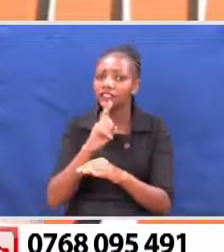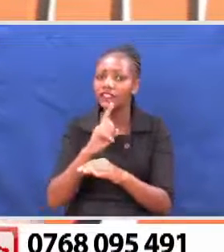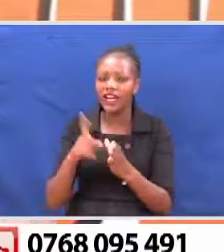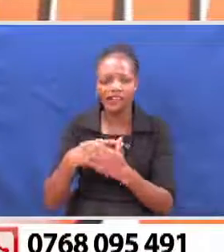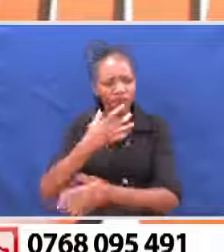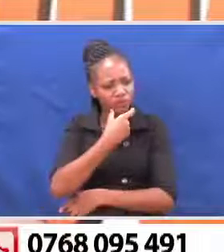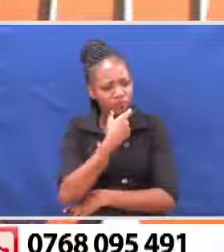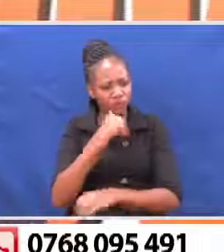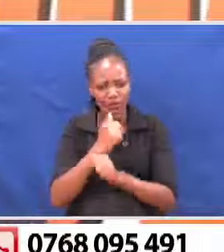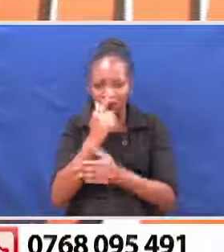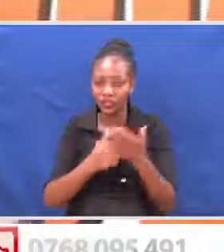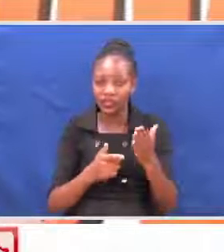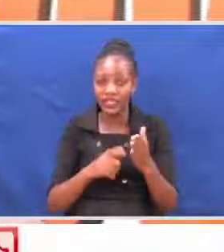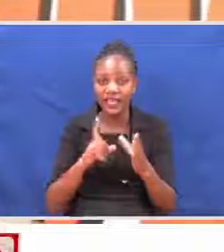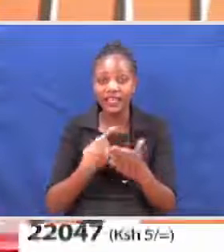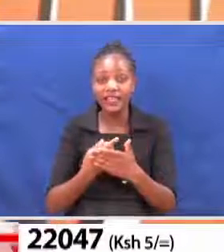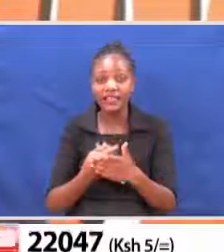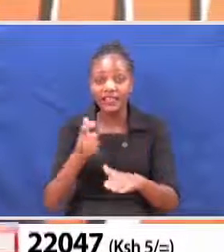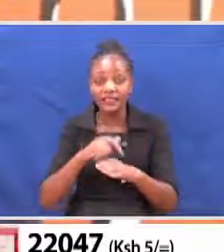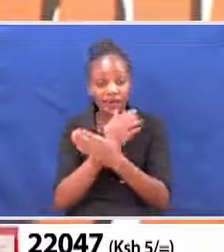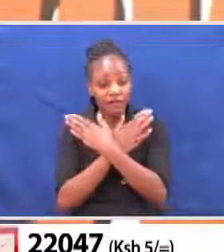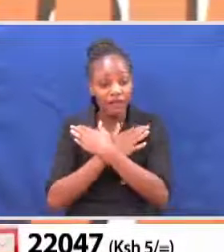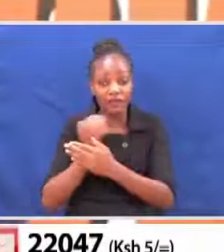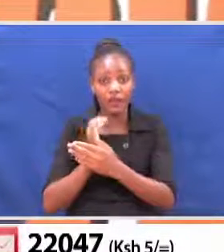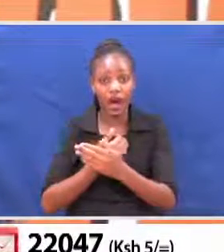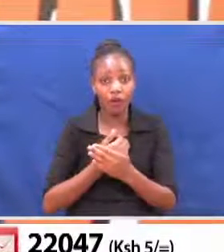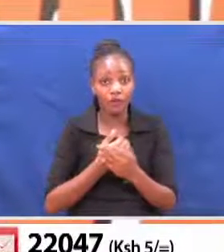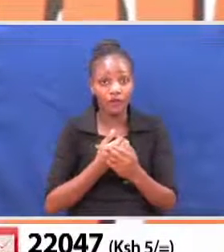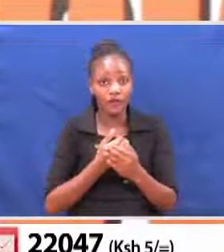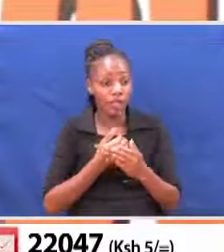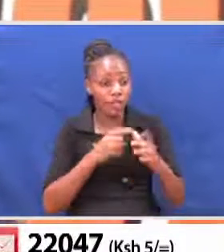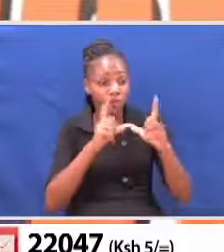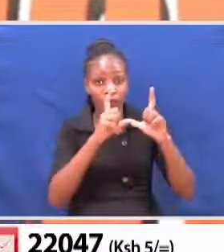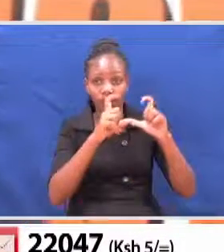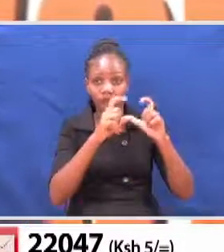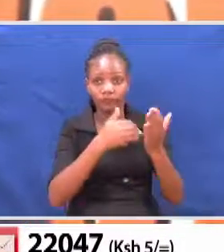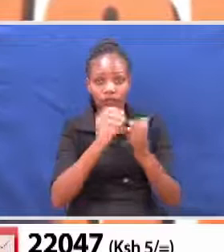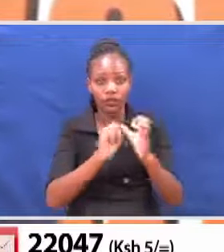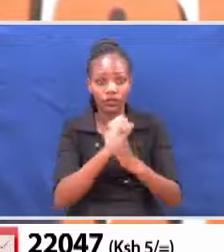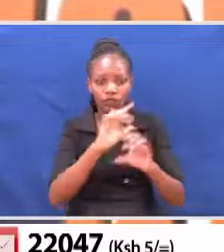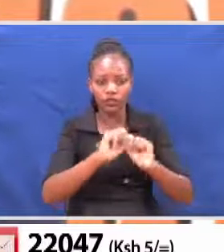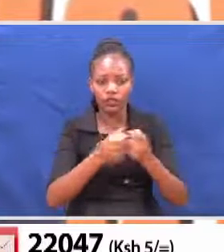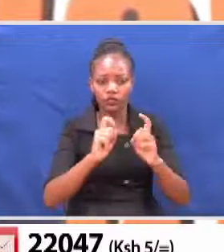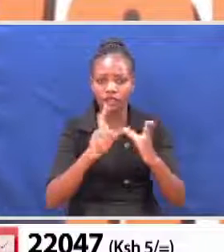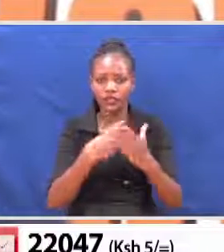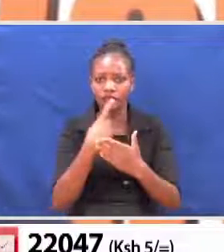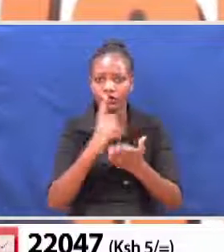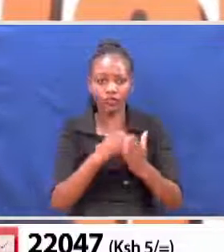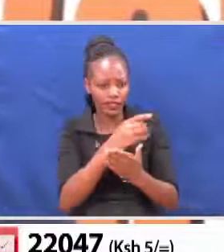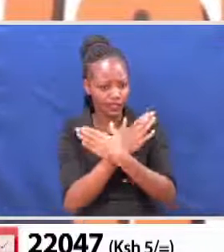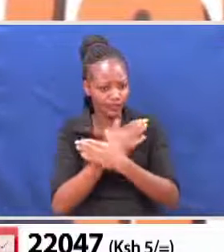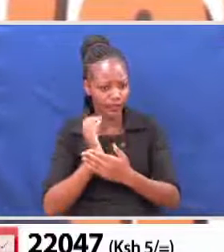tunashindwa tutafanya mradi gani. Wakati mwenzetu aliweka picha ya mwenzetu kusema kuwa yu ni mwenzetu na kwa hali